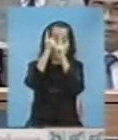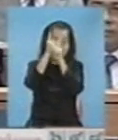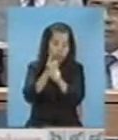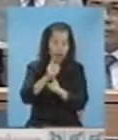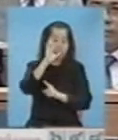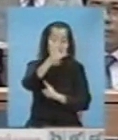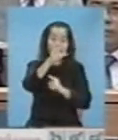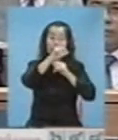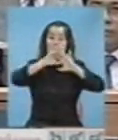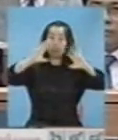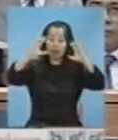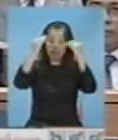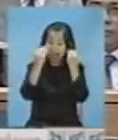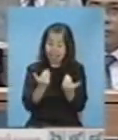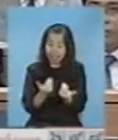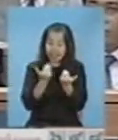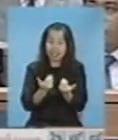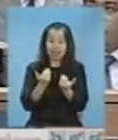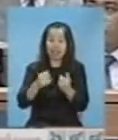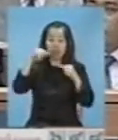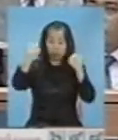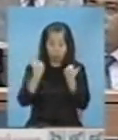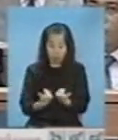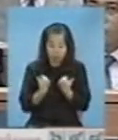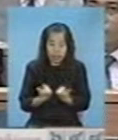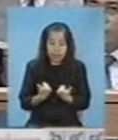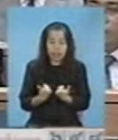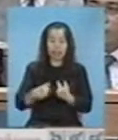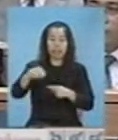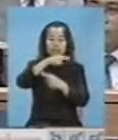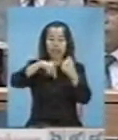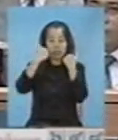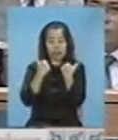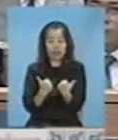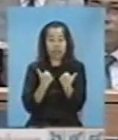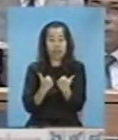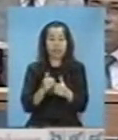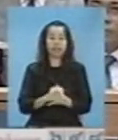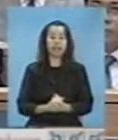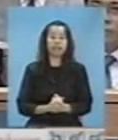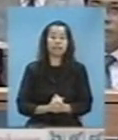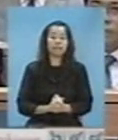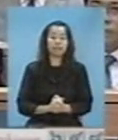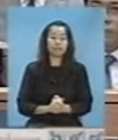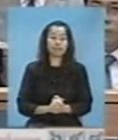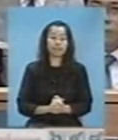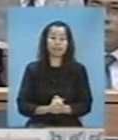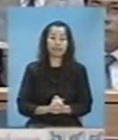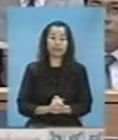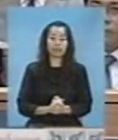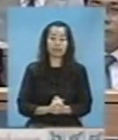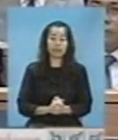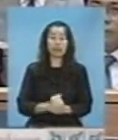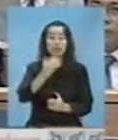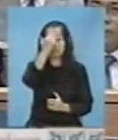างของรัฐบาลชุดนี้ในสถานการณ์และบริบททางการเมืองปัจจุบันนี้อย่